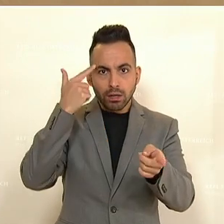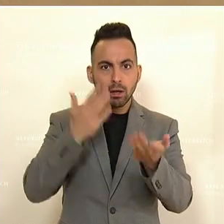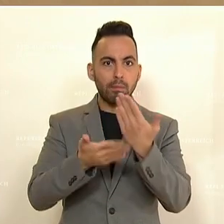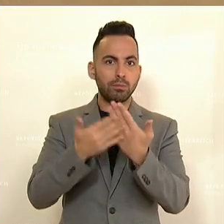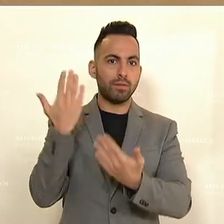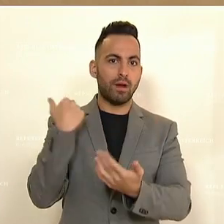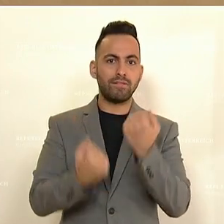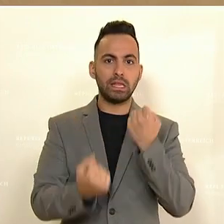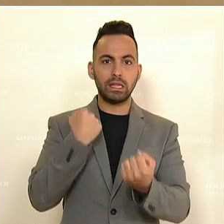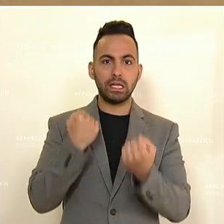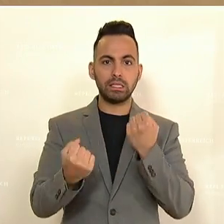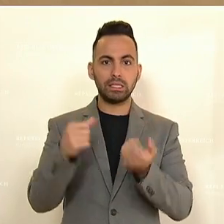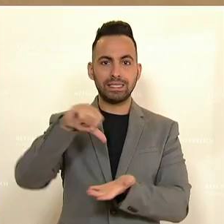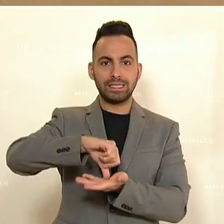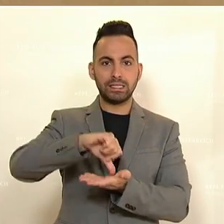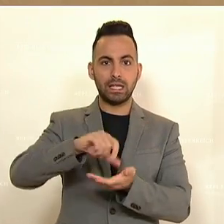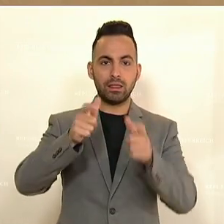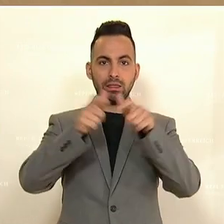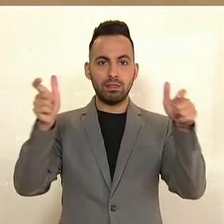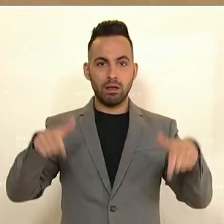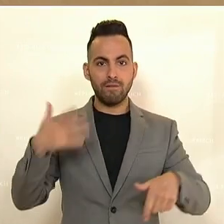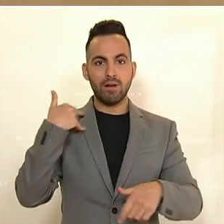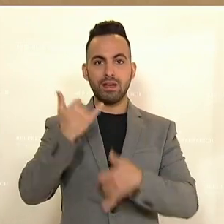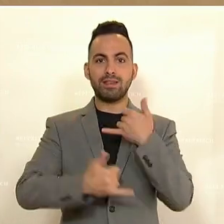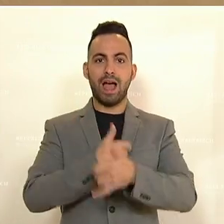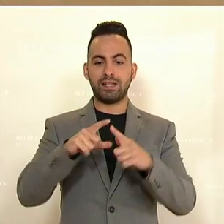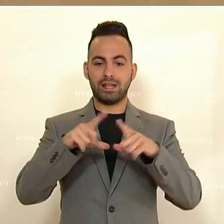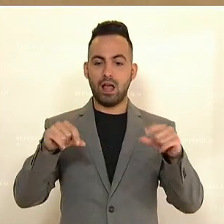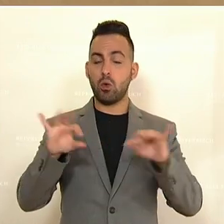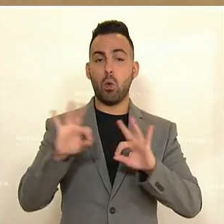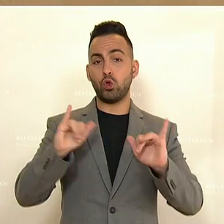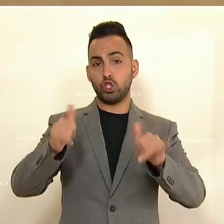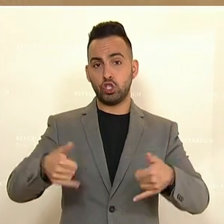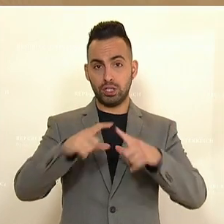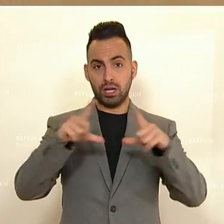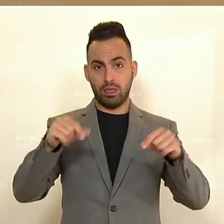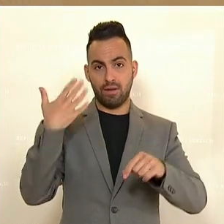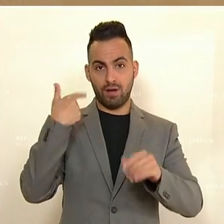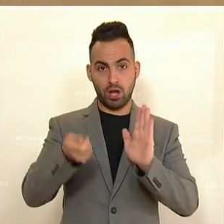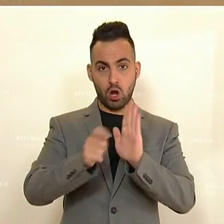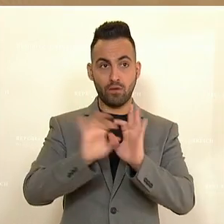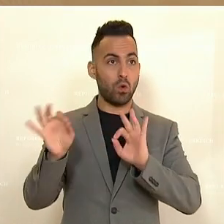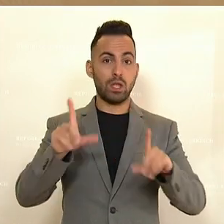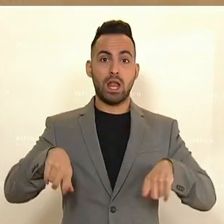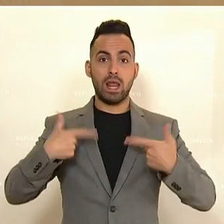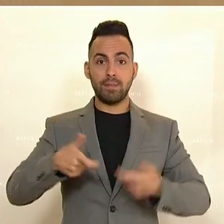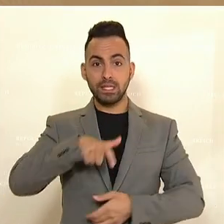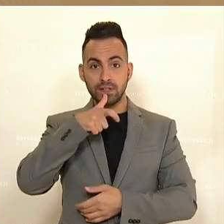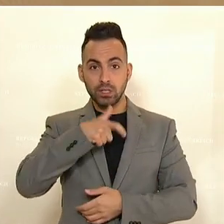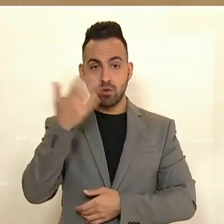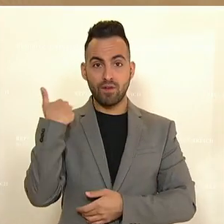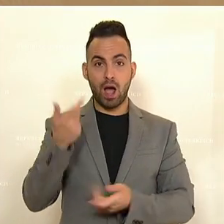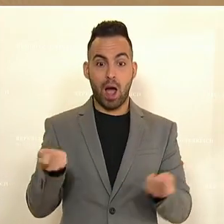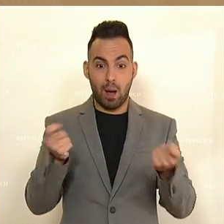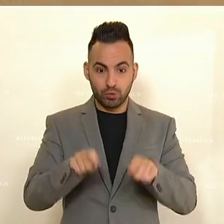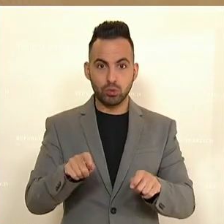einem Fitnesscenter, habt eine Jahreskarte gehabt oder eine Skikarte gekauft oder eine Lebensversicherung abgeschlossen.